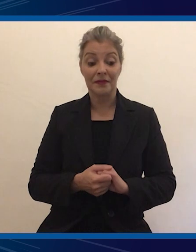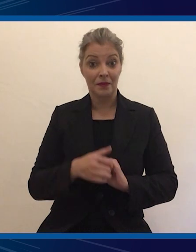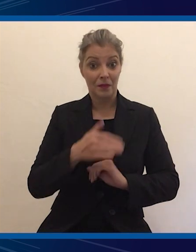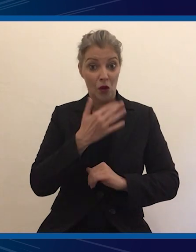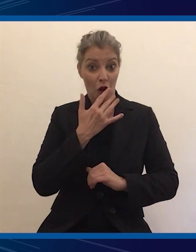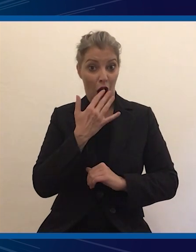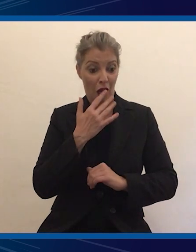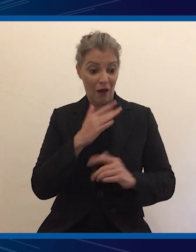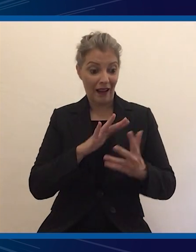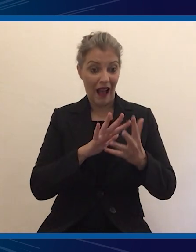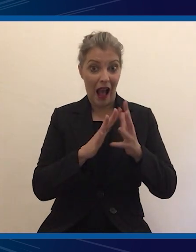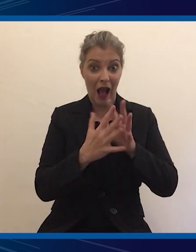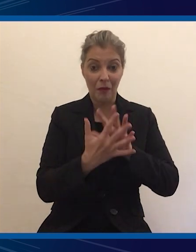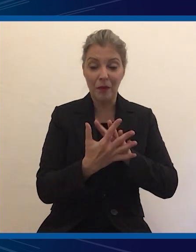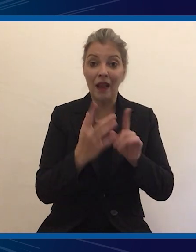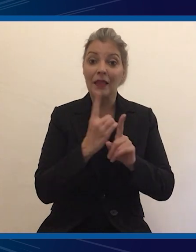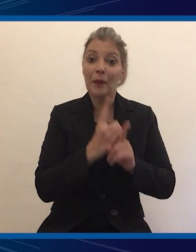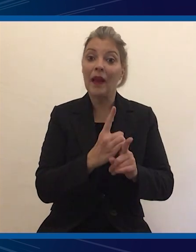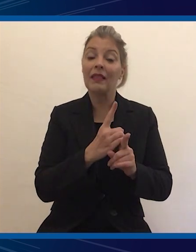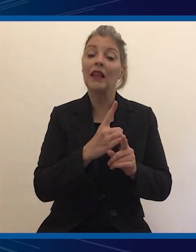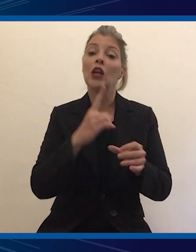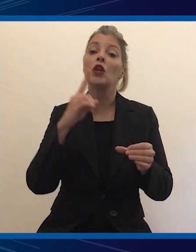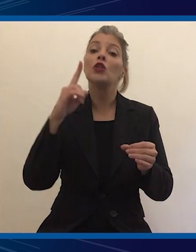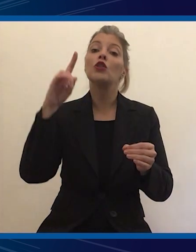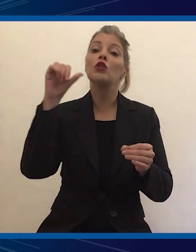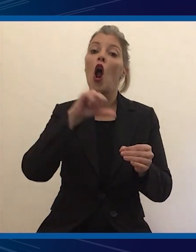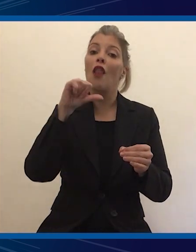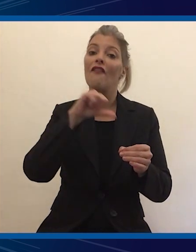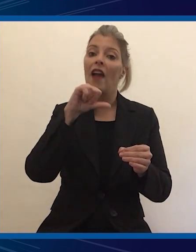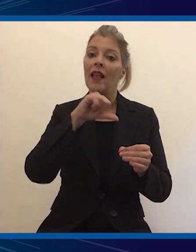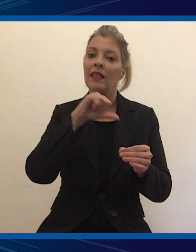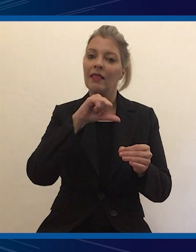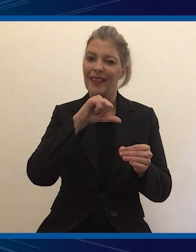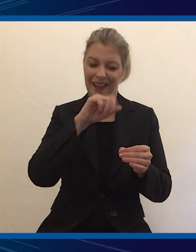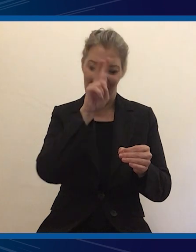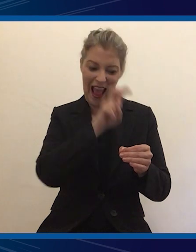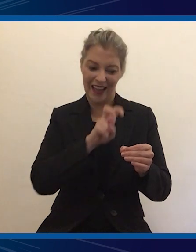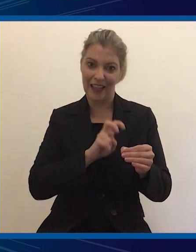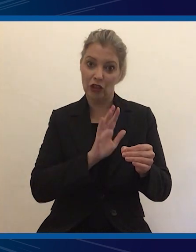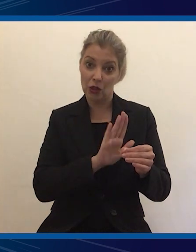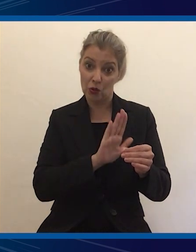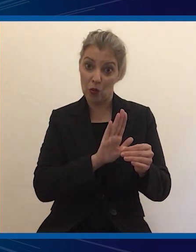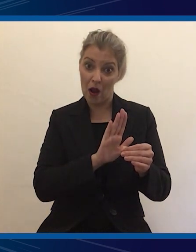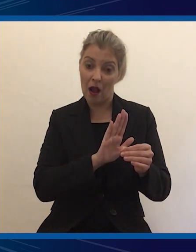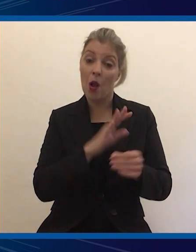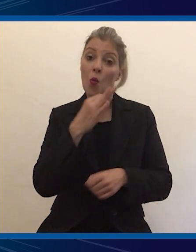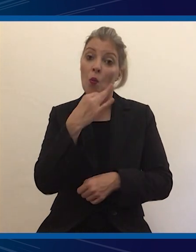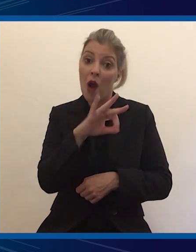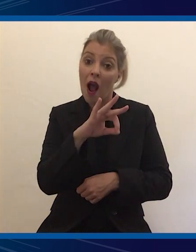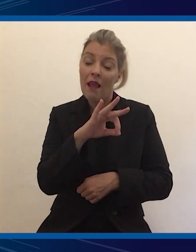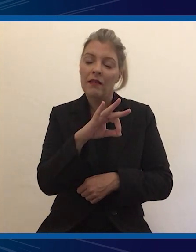Cambiare colore con la natura del solvente, o più precisamente con la sua polarità, è una proprietà che si